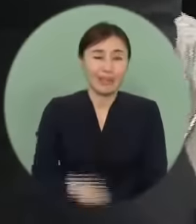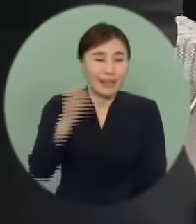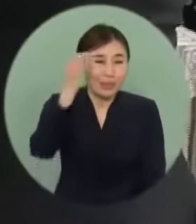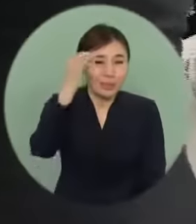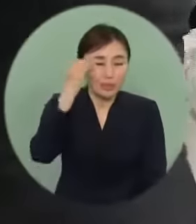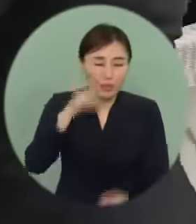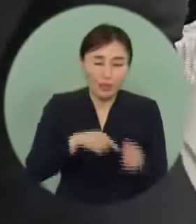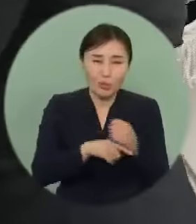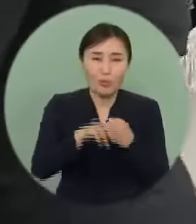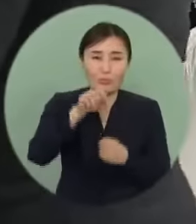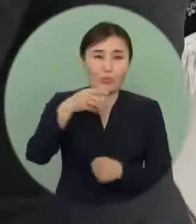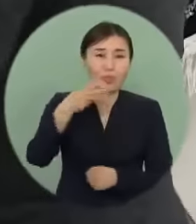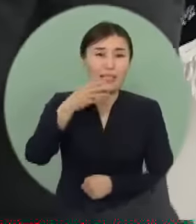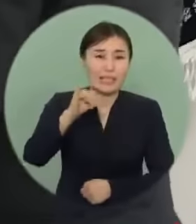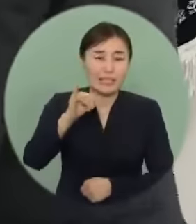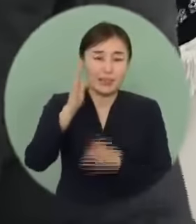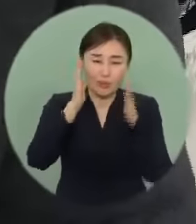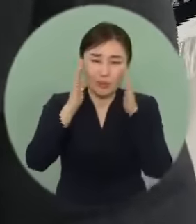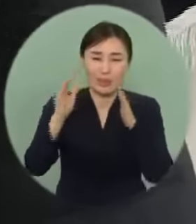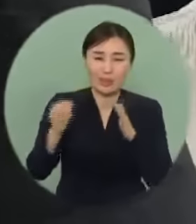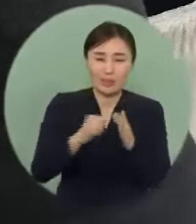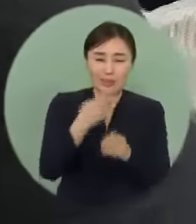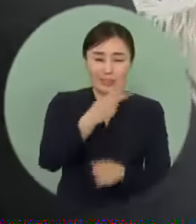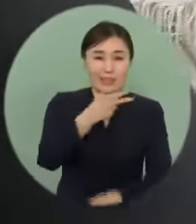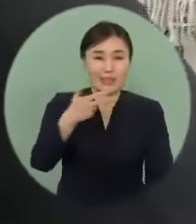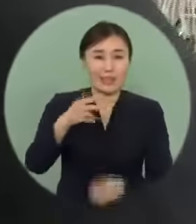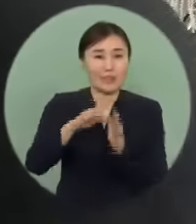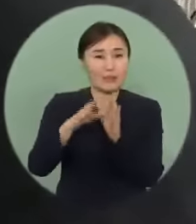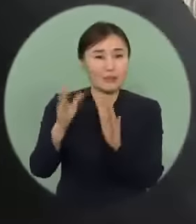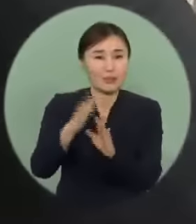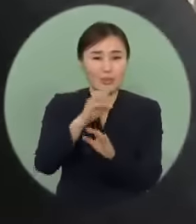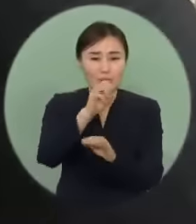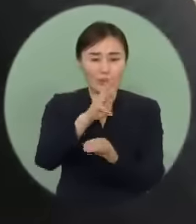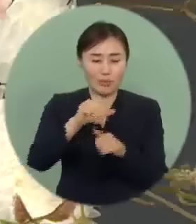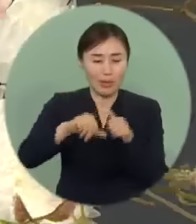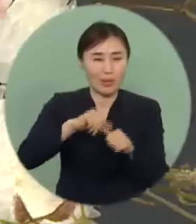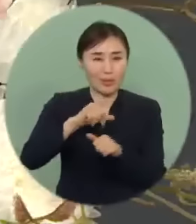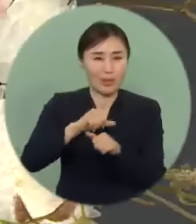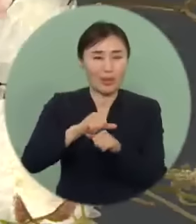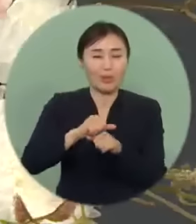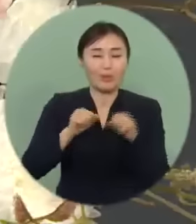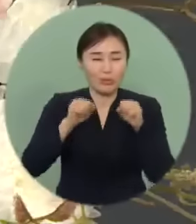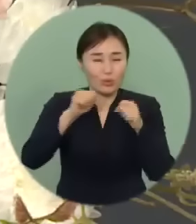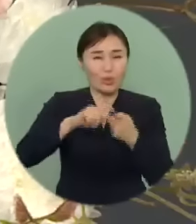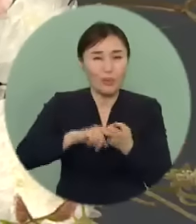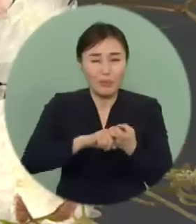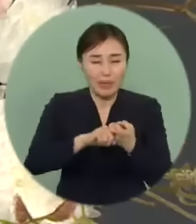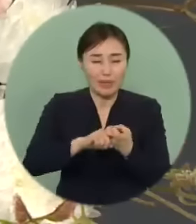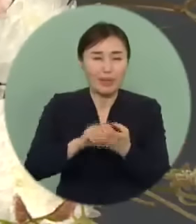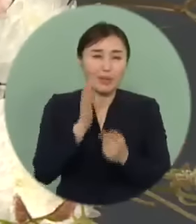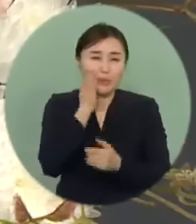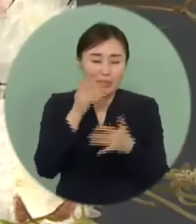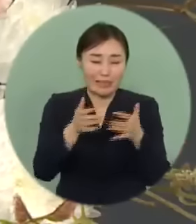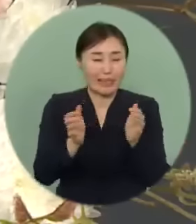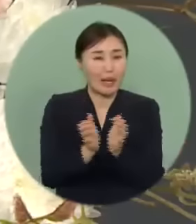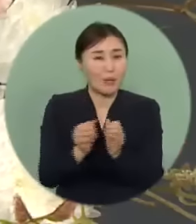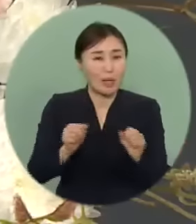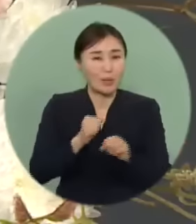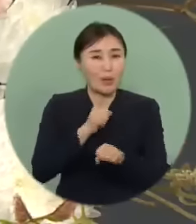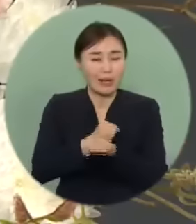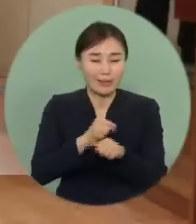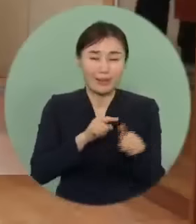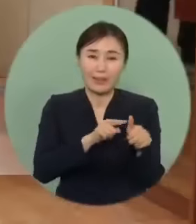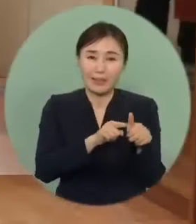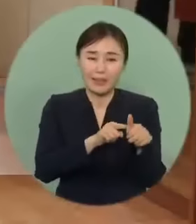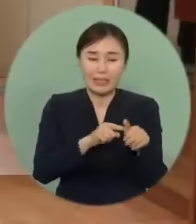대학에서 전공한 물리학을 바탕으로 지난 2007년부터 광주환경운동연합과 녹색당 등에서 활동한 국 씨는